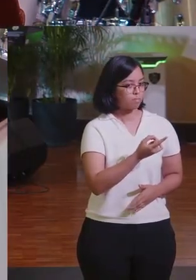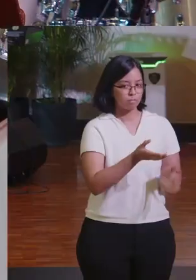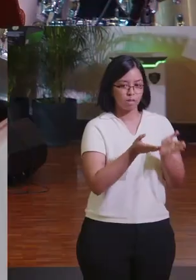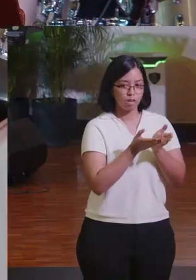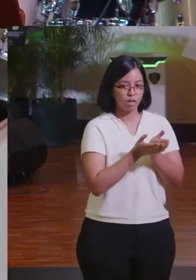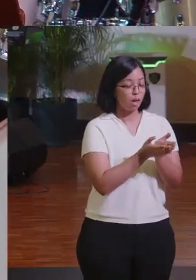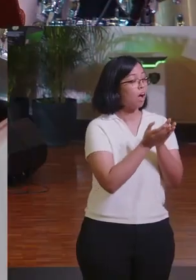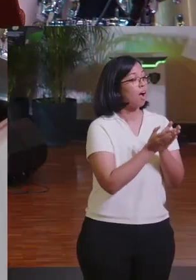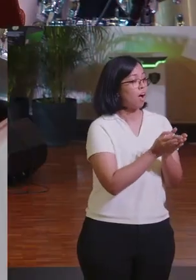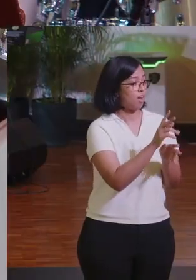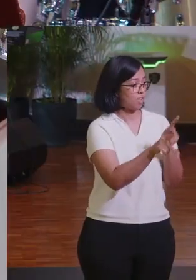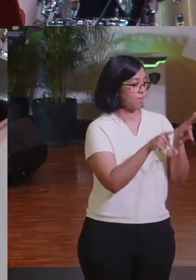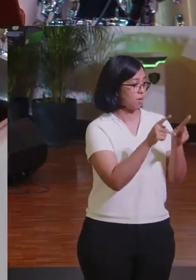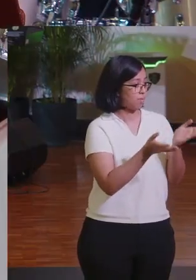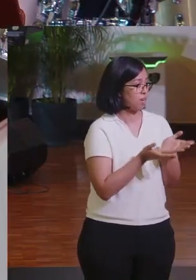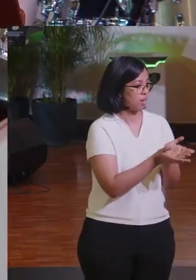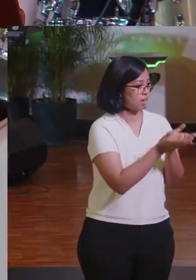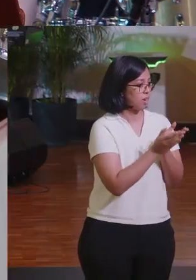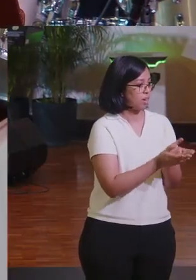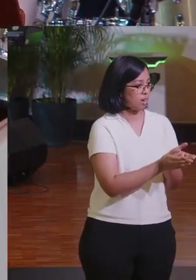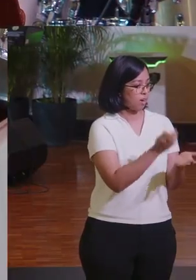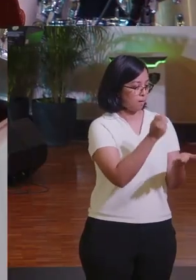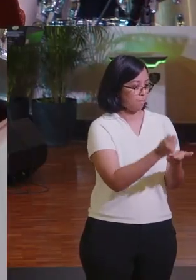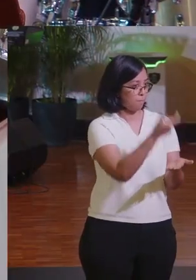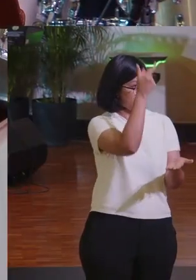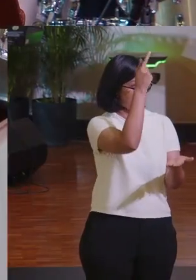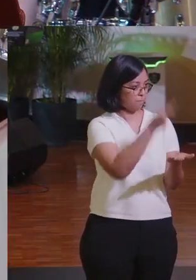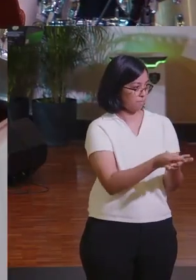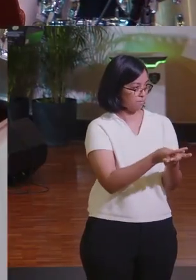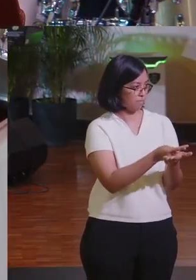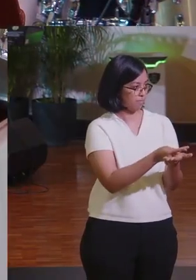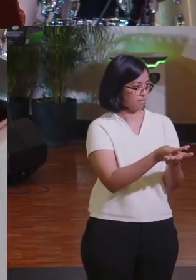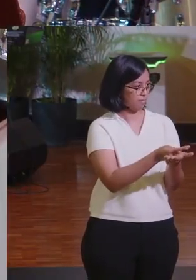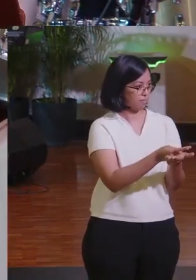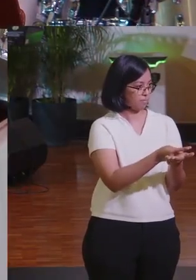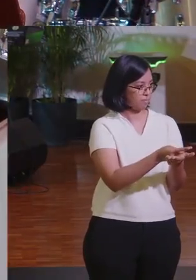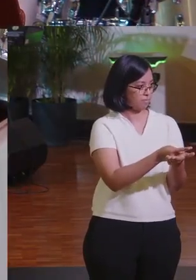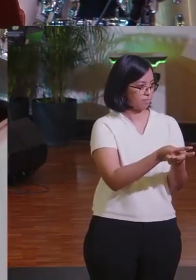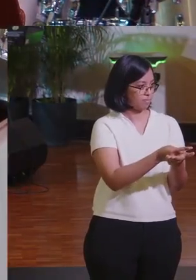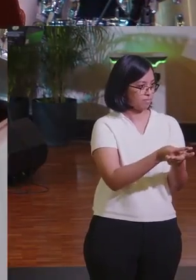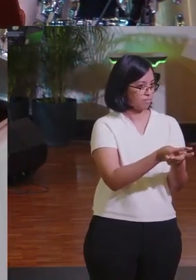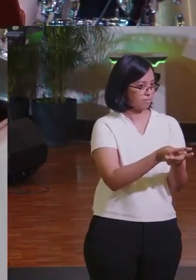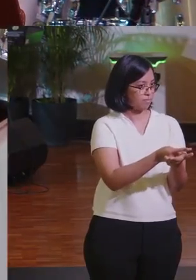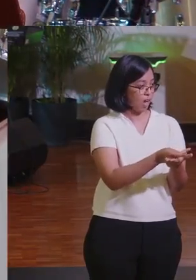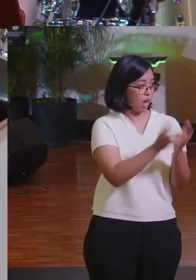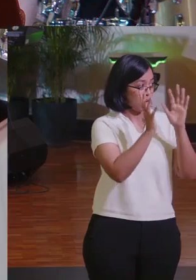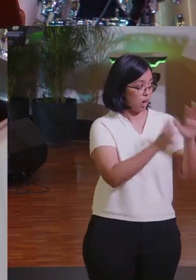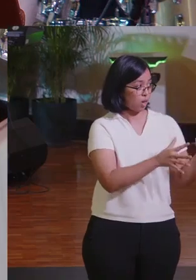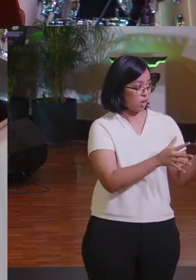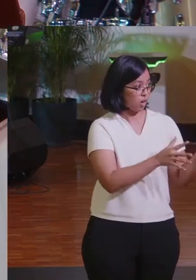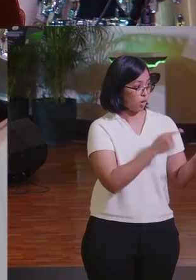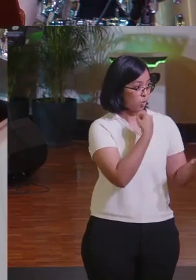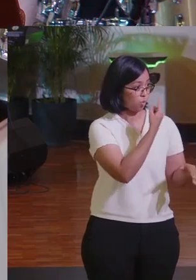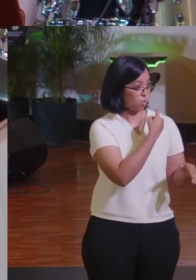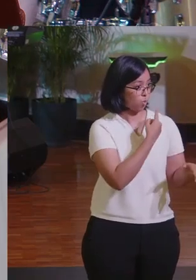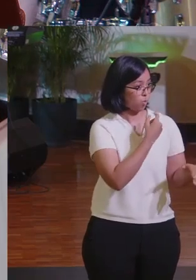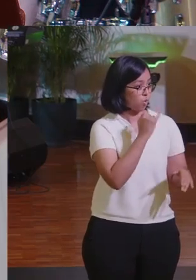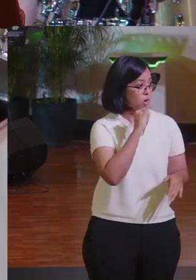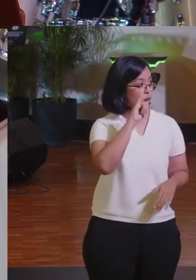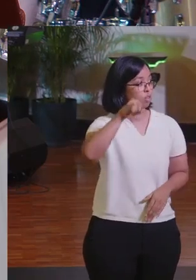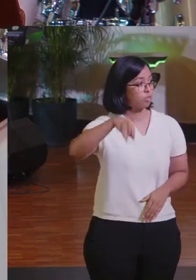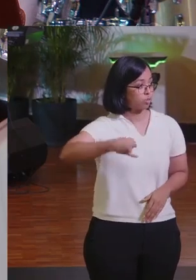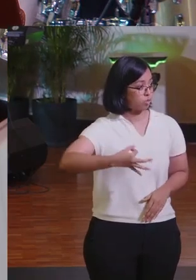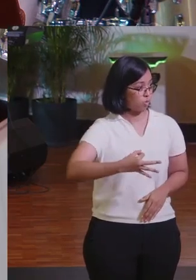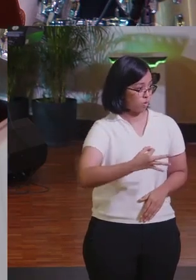nagpalabunutan. Palabunutan, they cast lots. At yung lot na yon napunta kay